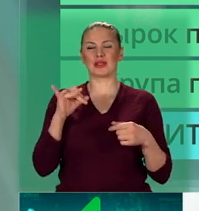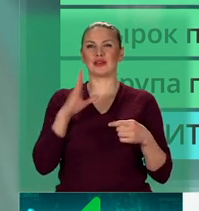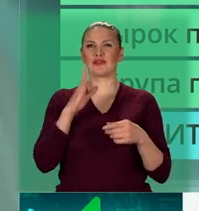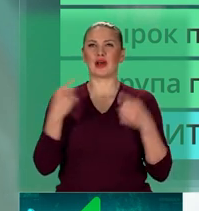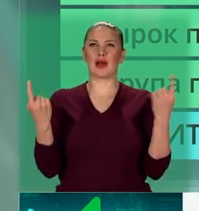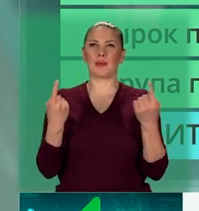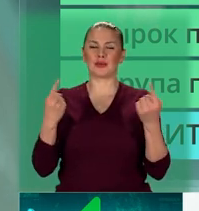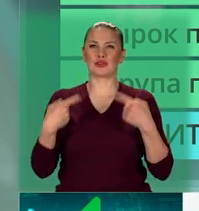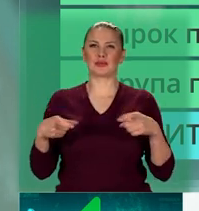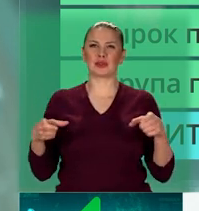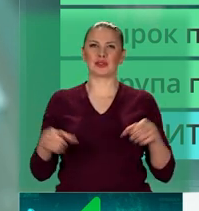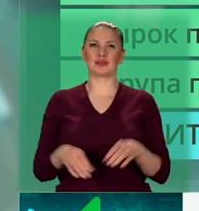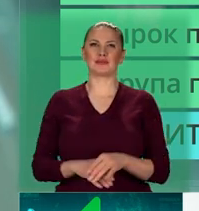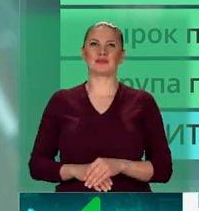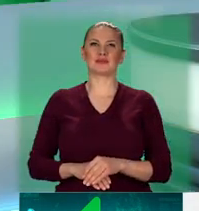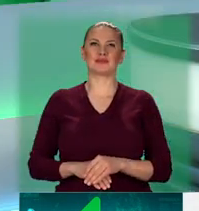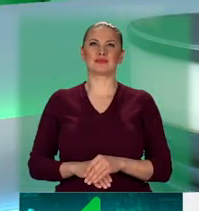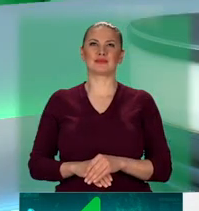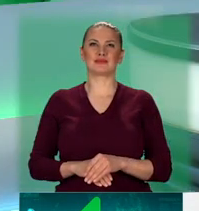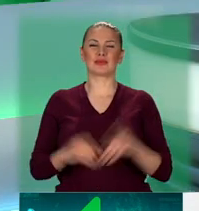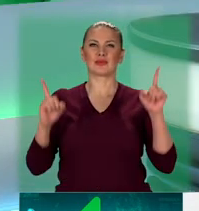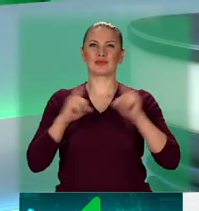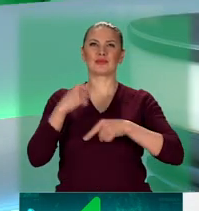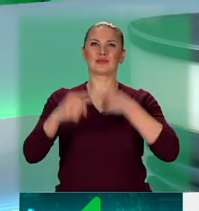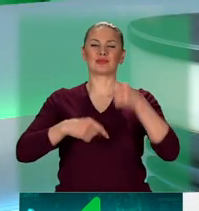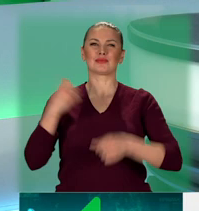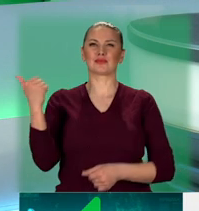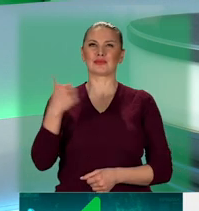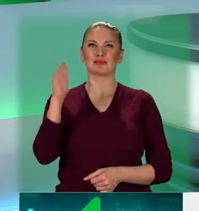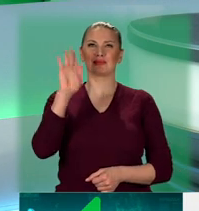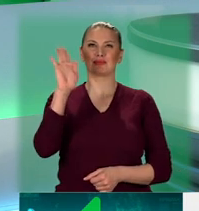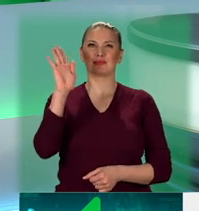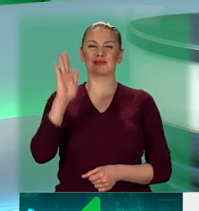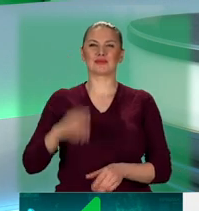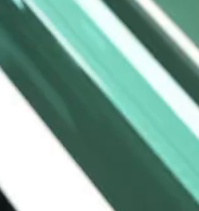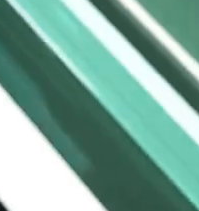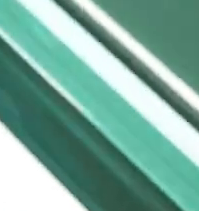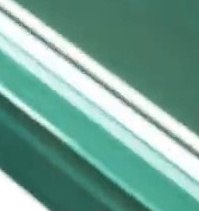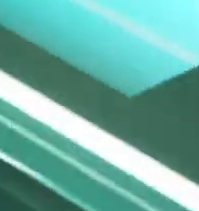Евгений Ахмадеев, телекомпания ОТВ. На этом у меня все. До свидания.